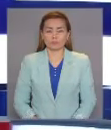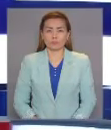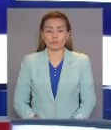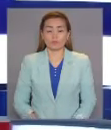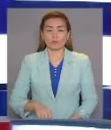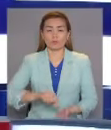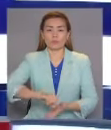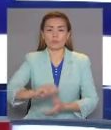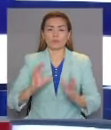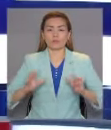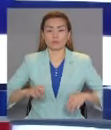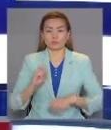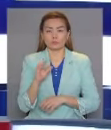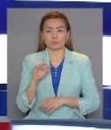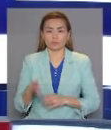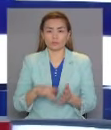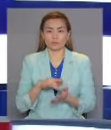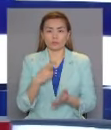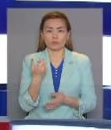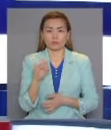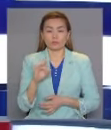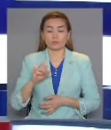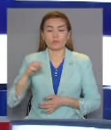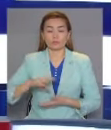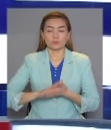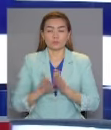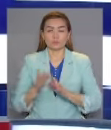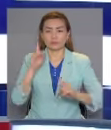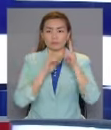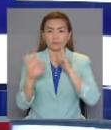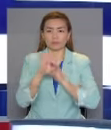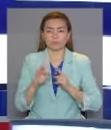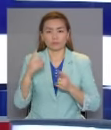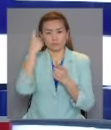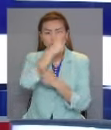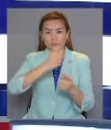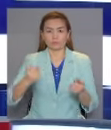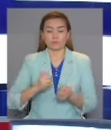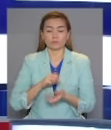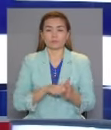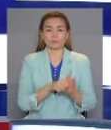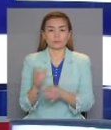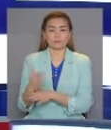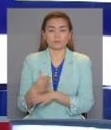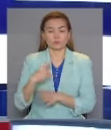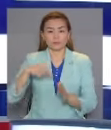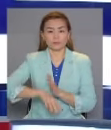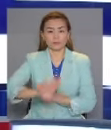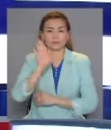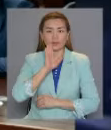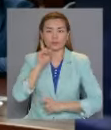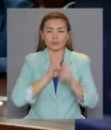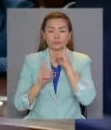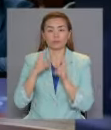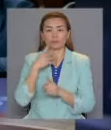Под председательством заместителя акима области Кайрата Нуртаева состоялось совещание по предупреждению массовой гибели рыбы в водоемах. На собрании